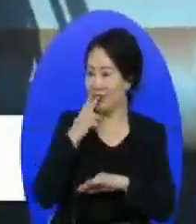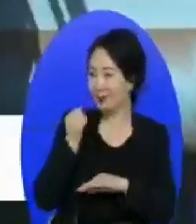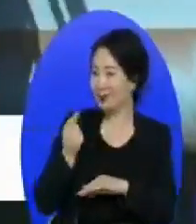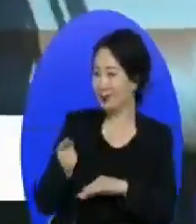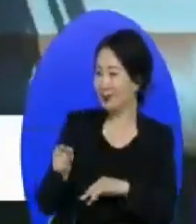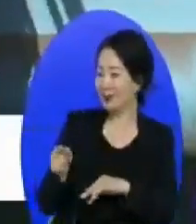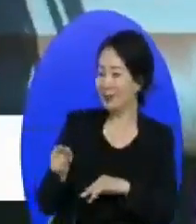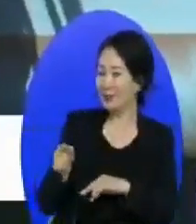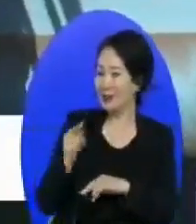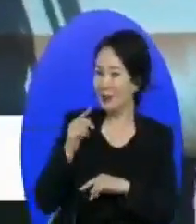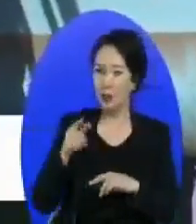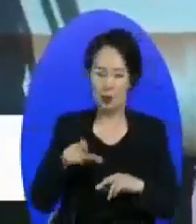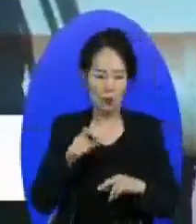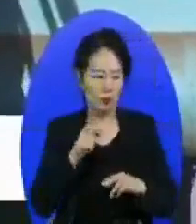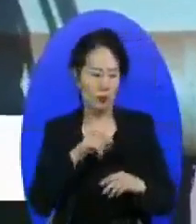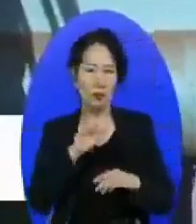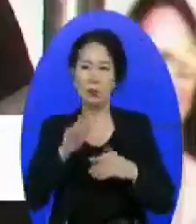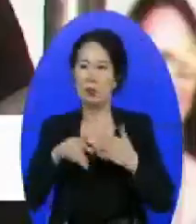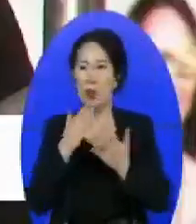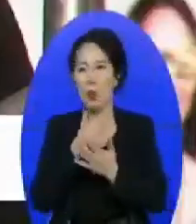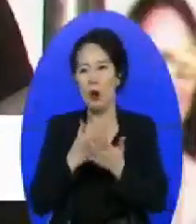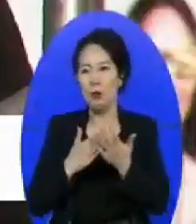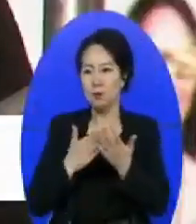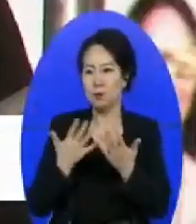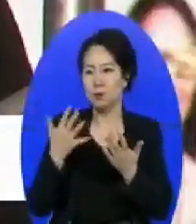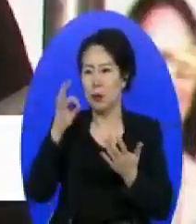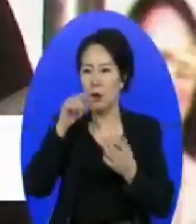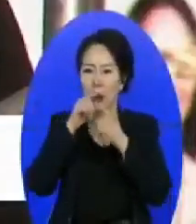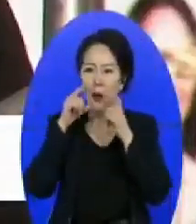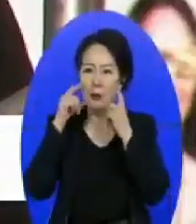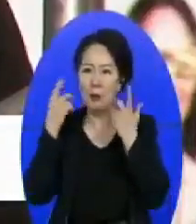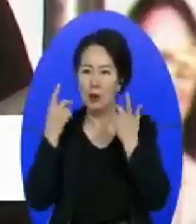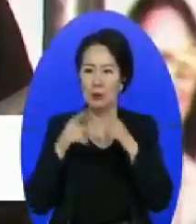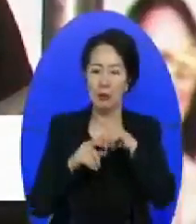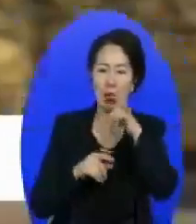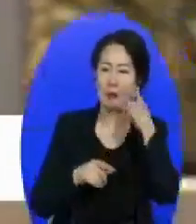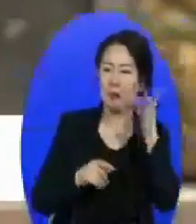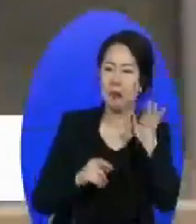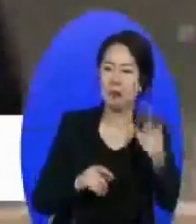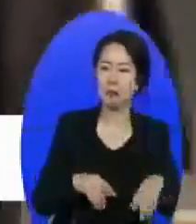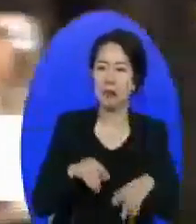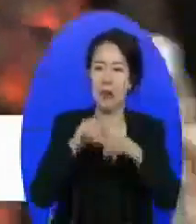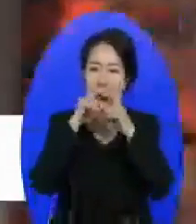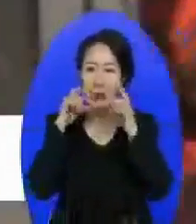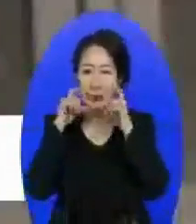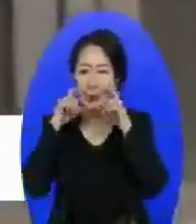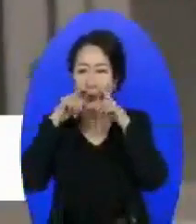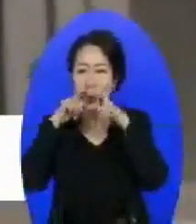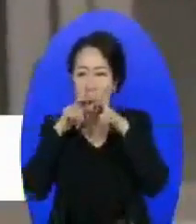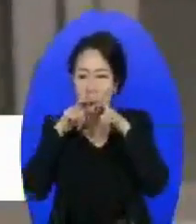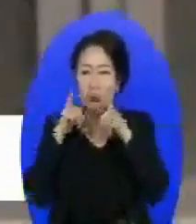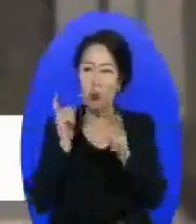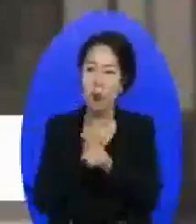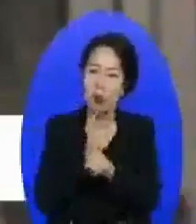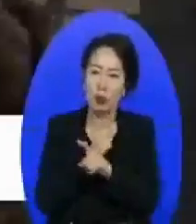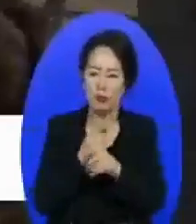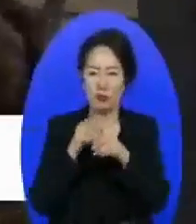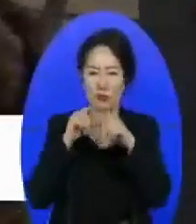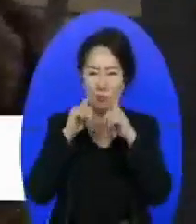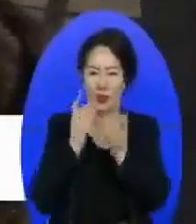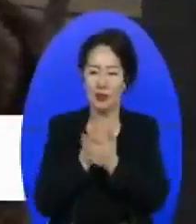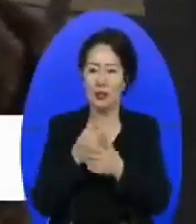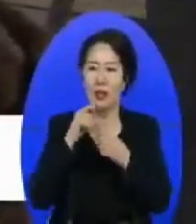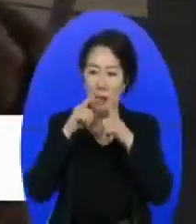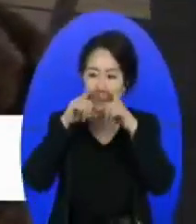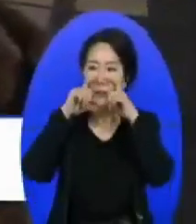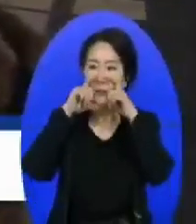байна. Иргэдийн талаас илүү нь амны хаалтгүй байна. Зарим хүн амны хаалт зүүлсэн ч ам хамраа бүрэн хаалгүй буруу зүүжээ. Амны